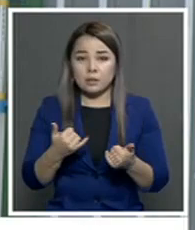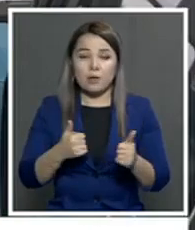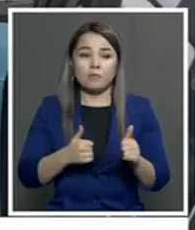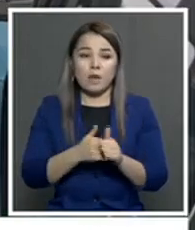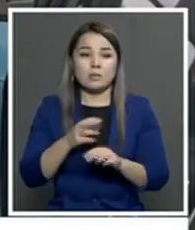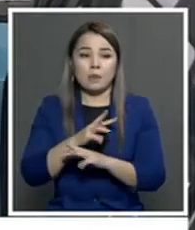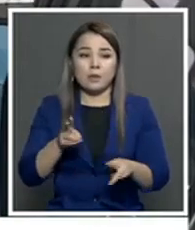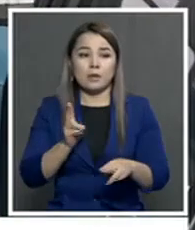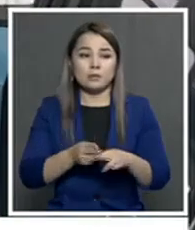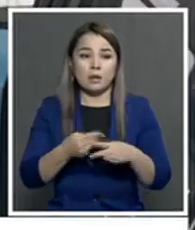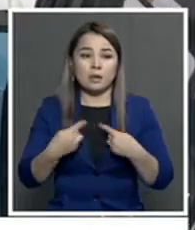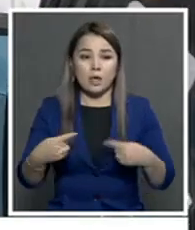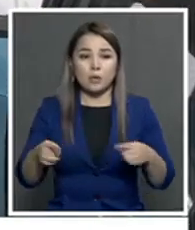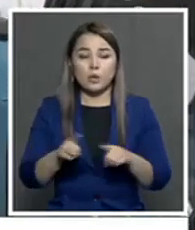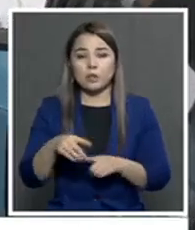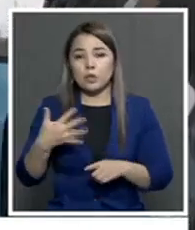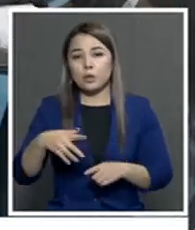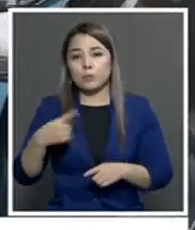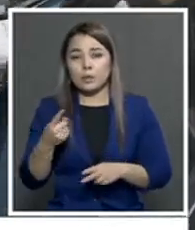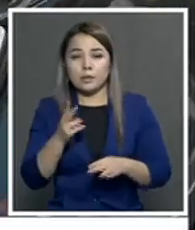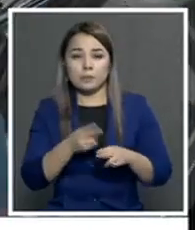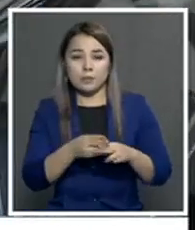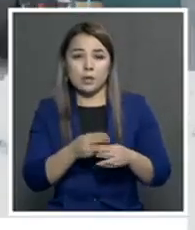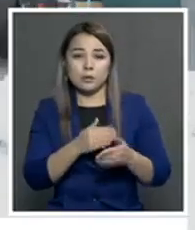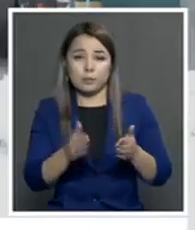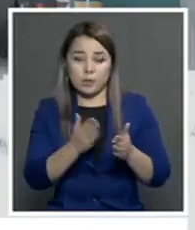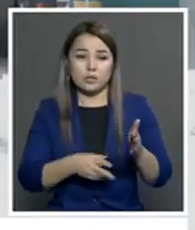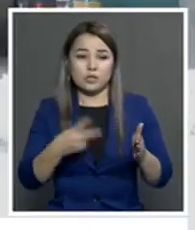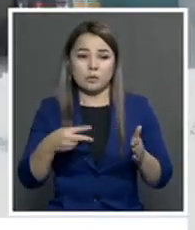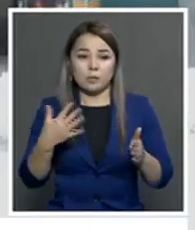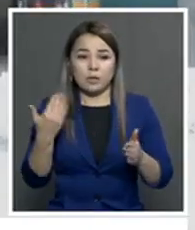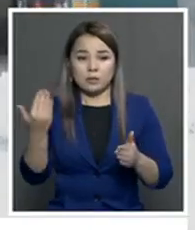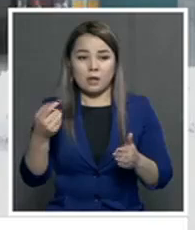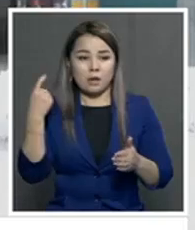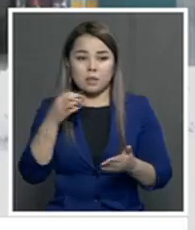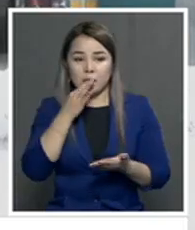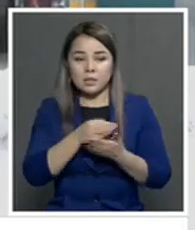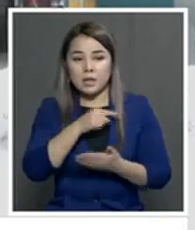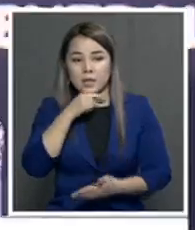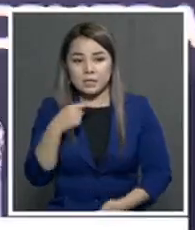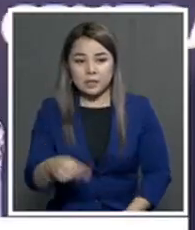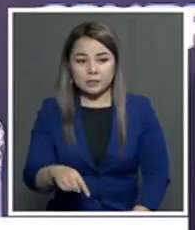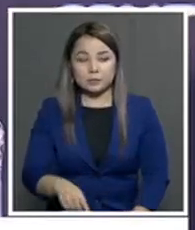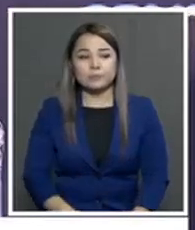осындай кедергілердің бүгінде 51-і жойылды, оның 25-і Ресейге тиесілі еді.